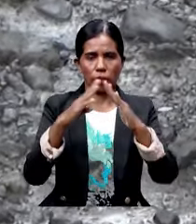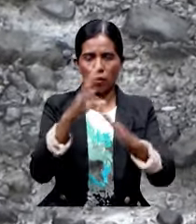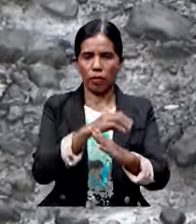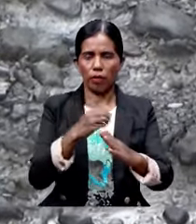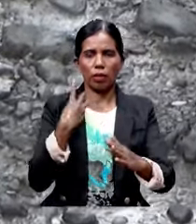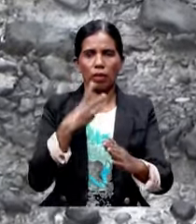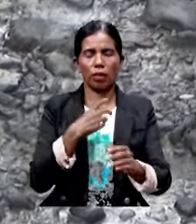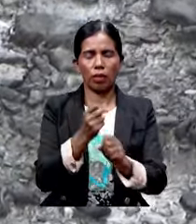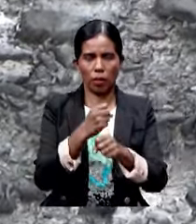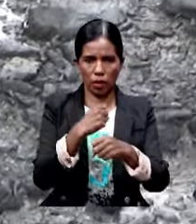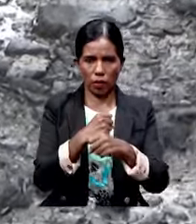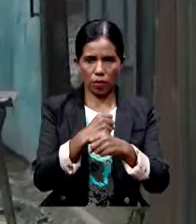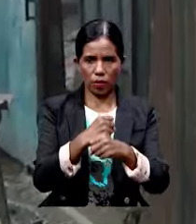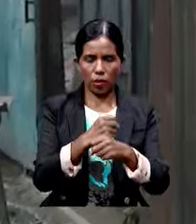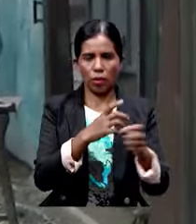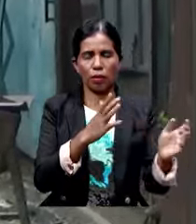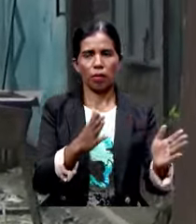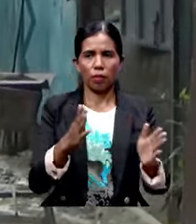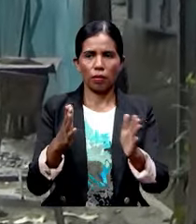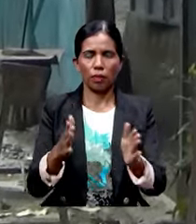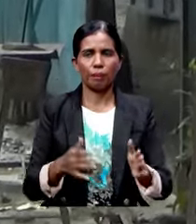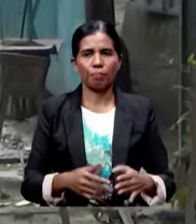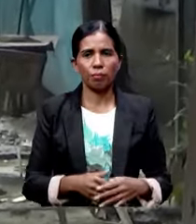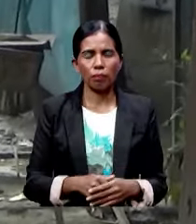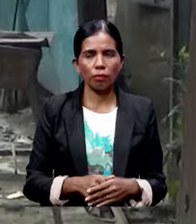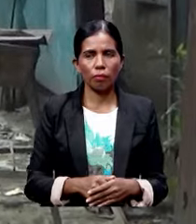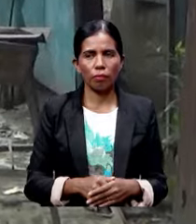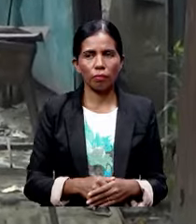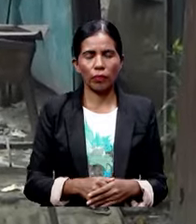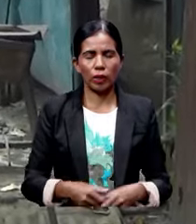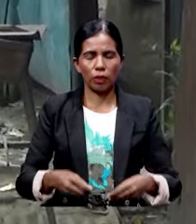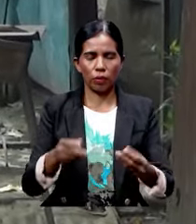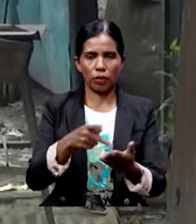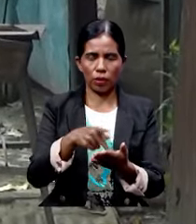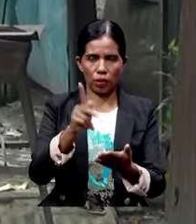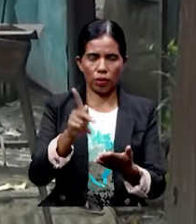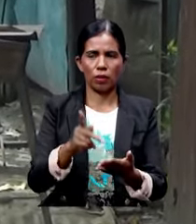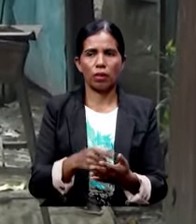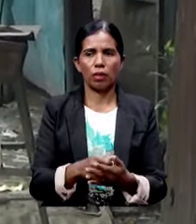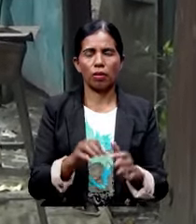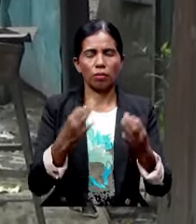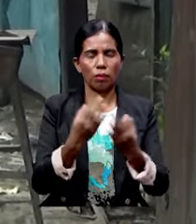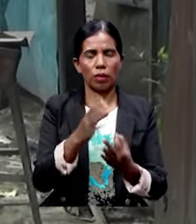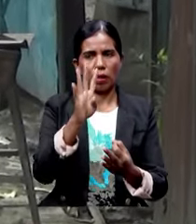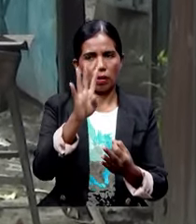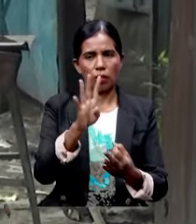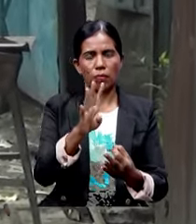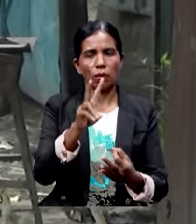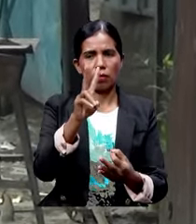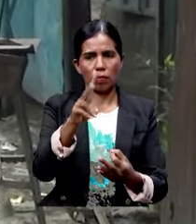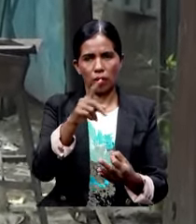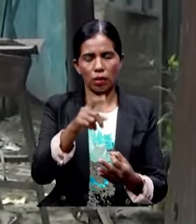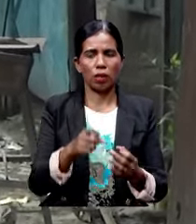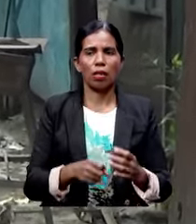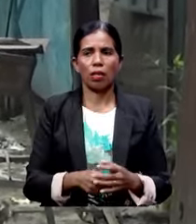itu halona proses lewat halona indonesia famila hat masih dah ruah tambah lah